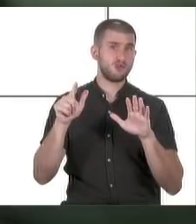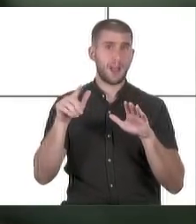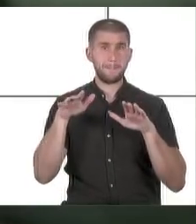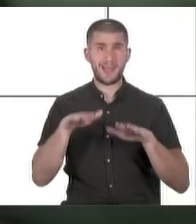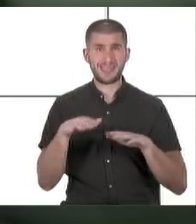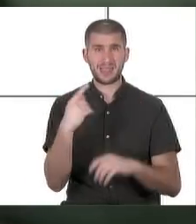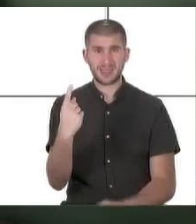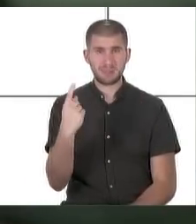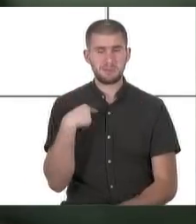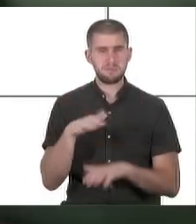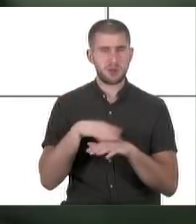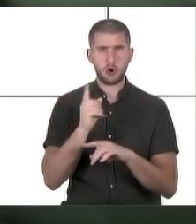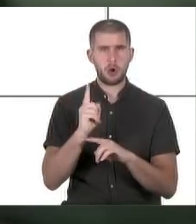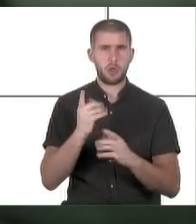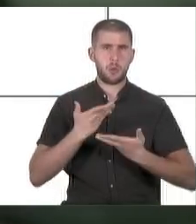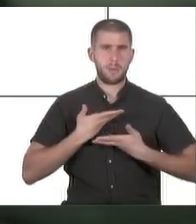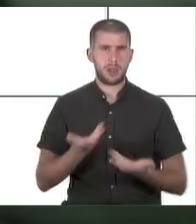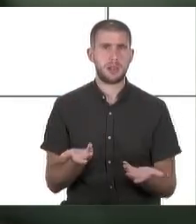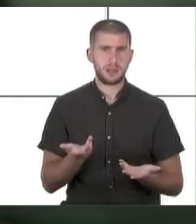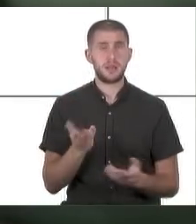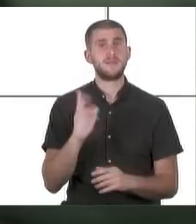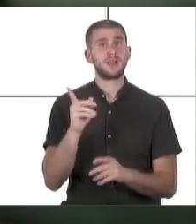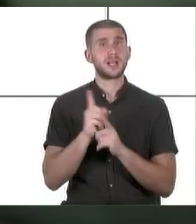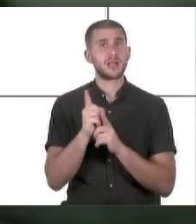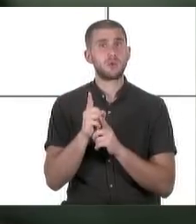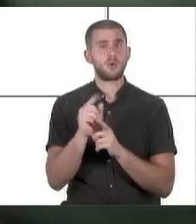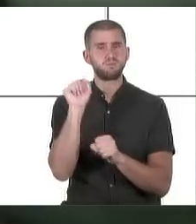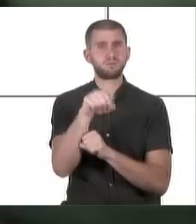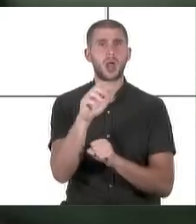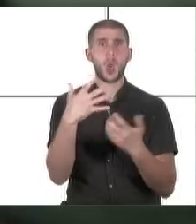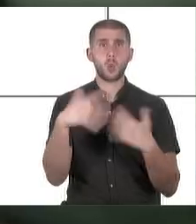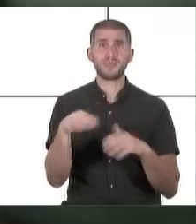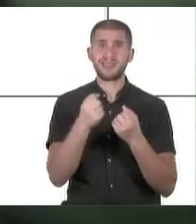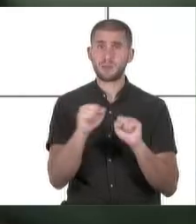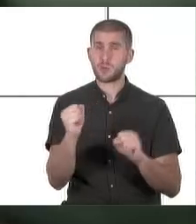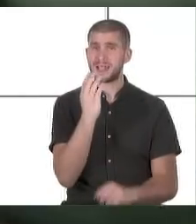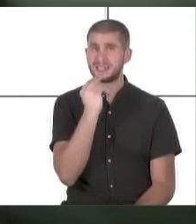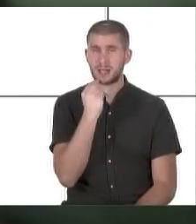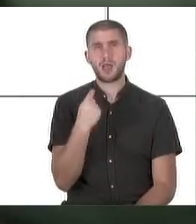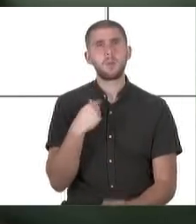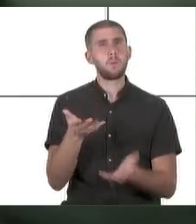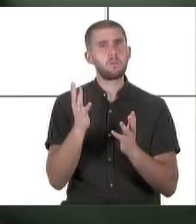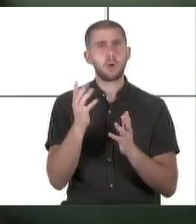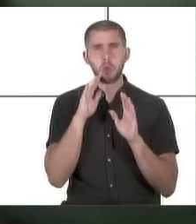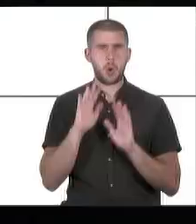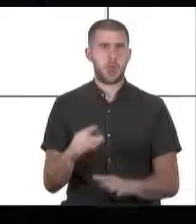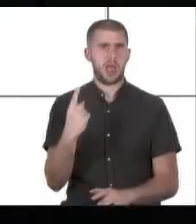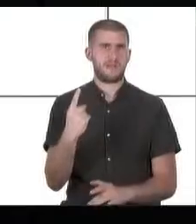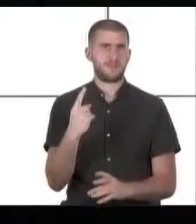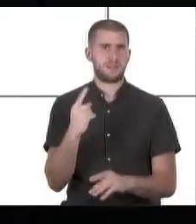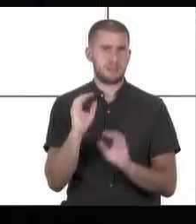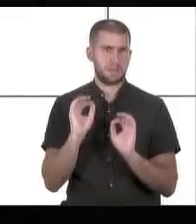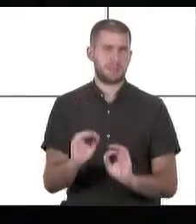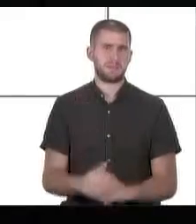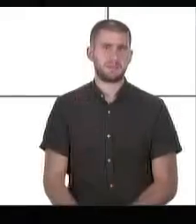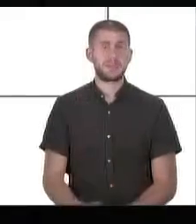מנדטים נראה לי לא קביל, ולקחת יתרון על חולשת הדמוקרטיה הישראלית, אני מאוד מאוד לא אהבתי את זה בזמן אמת.